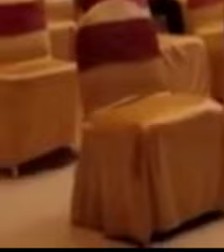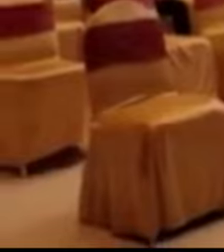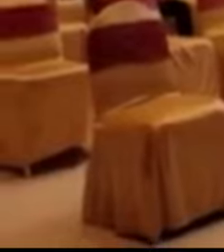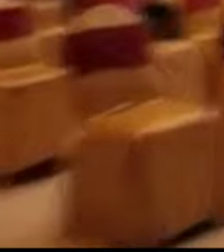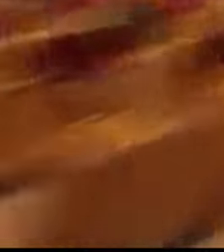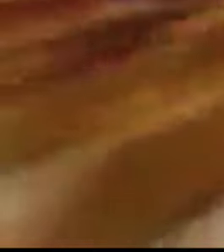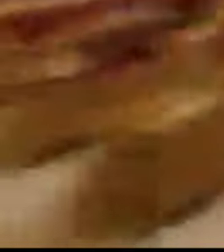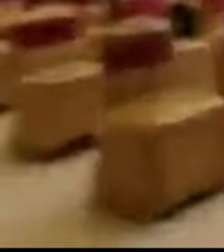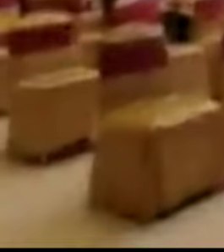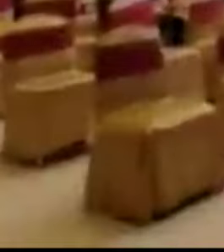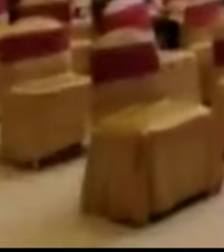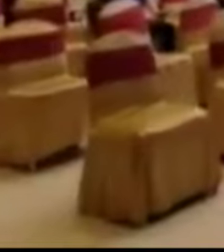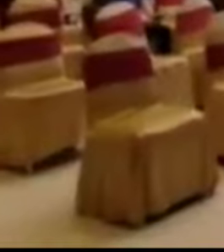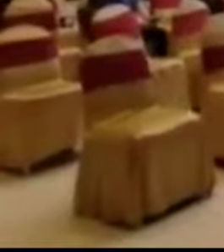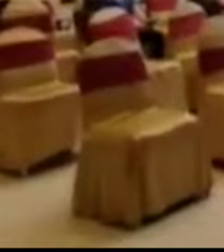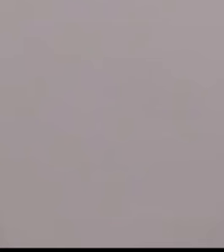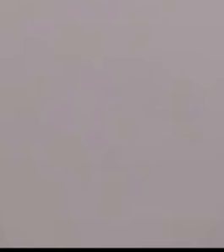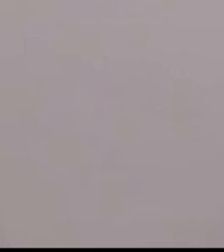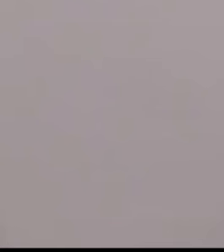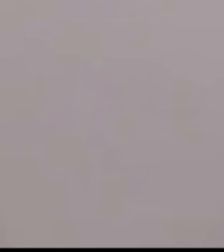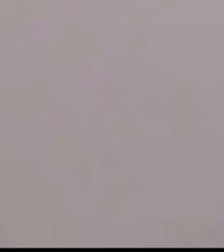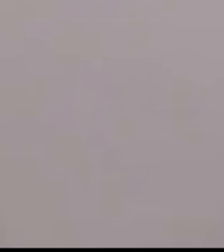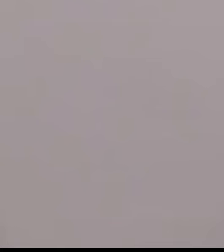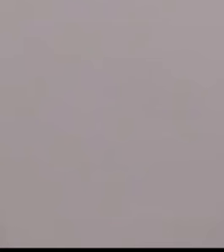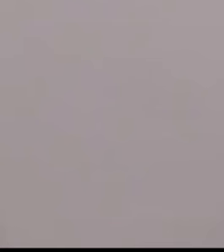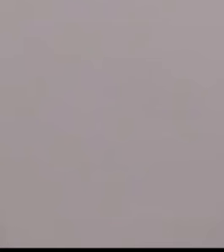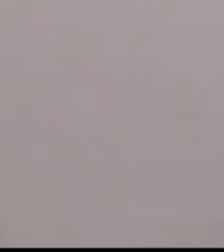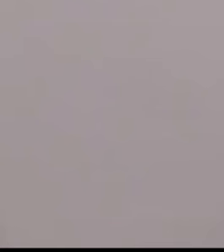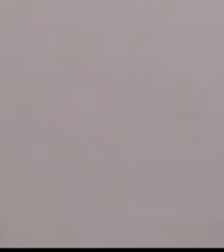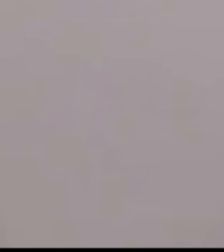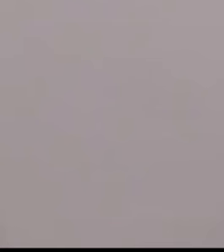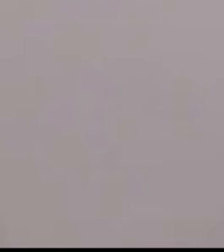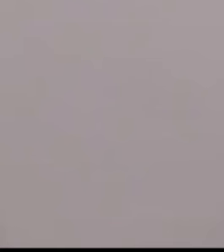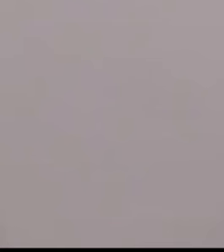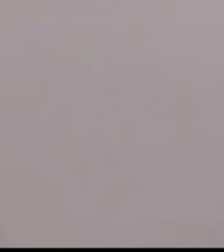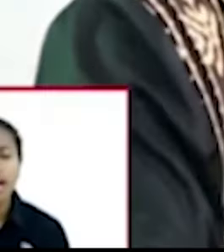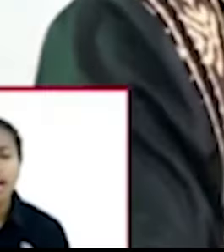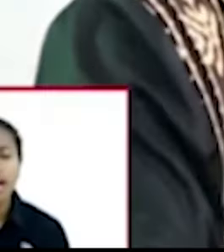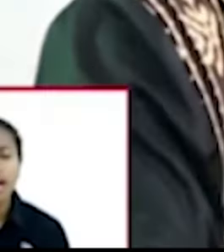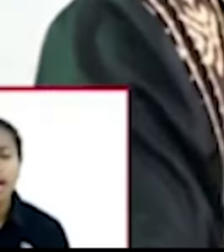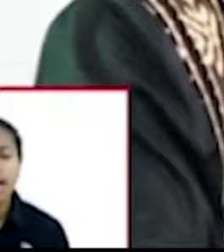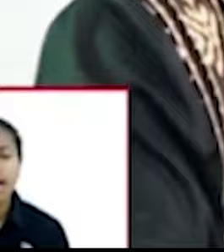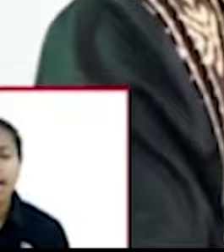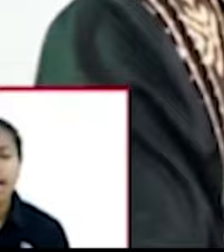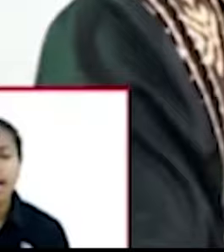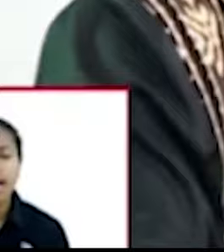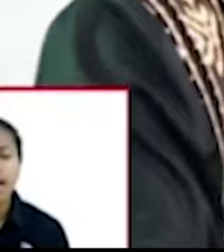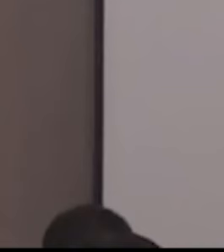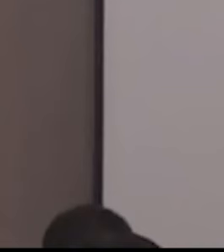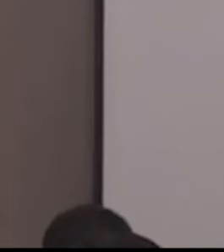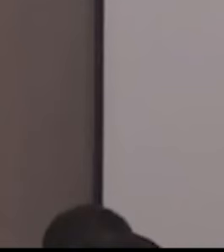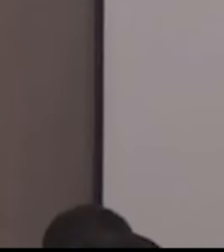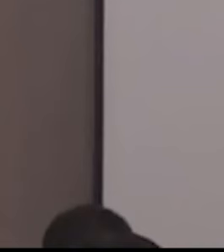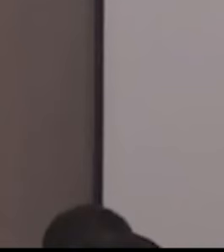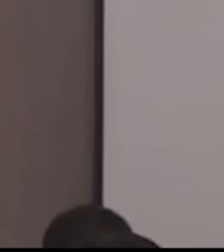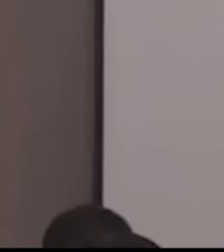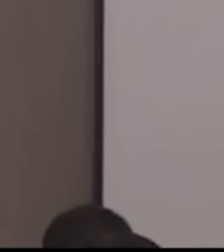melaku-melaku yang Tunjungan Rek Ayo Rek Sukoreno bebarengan